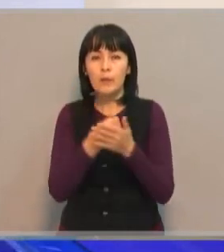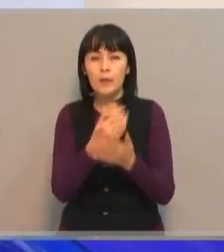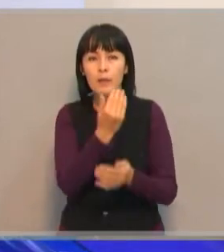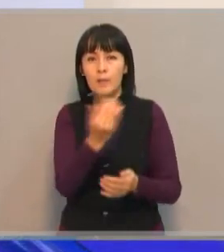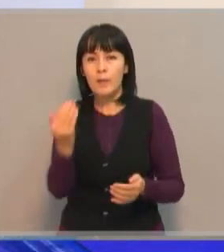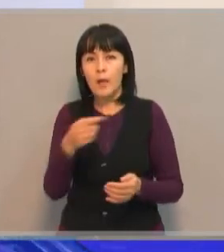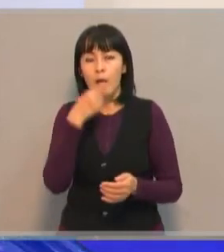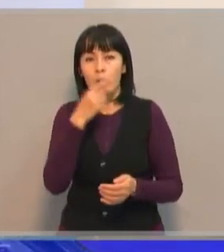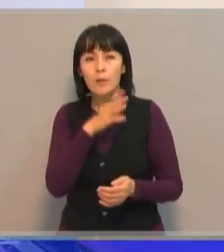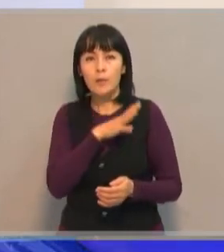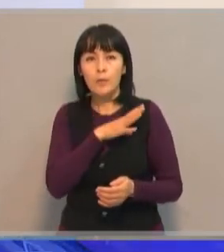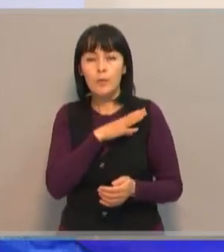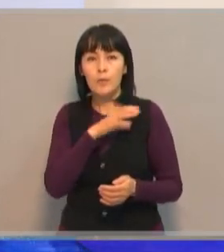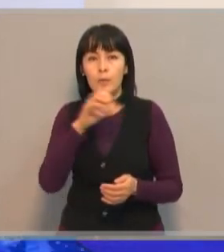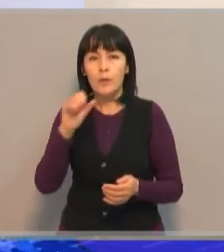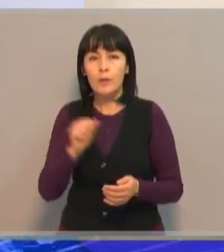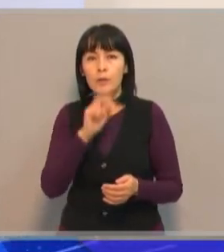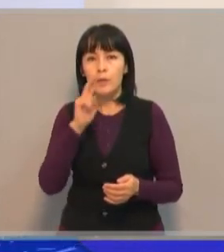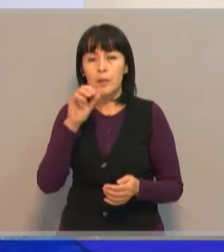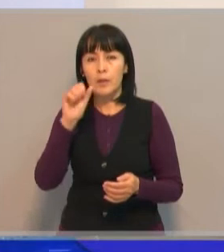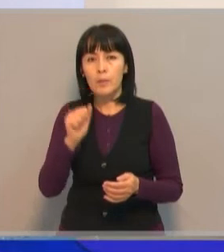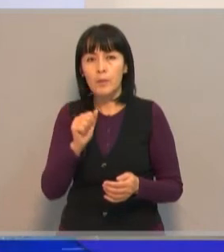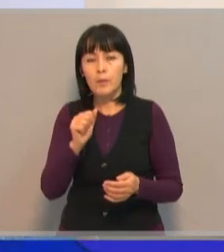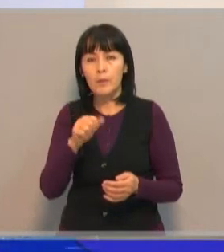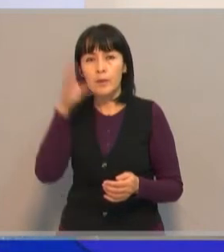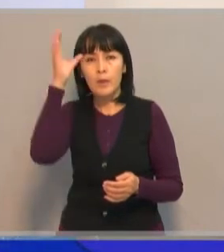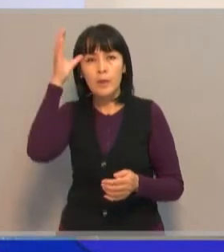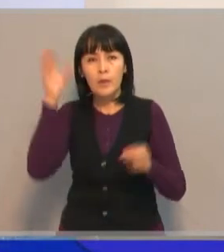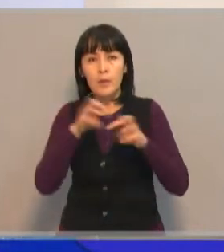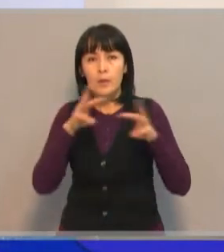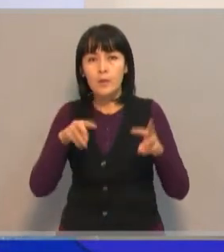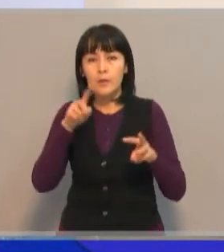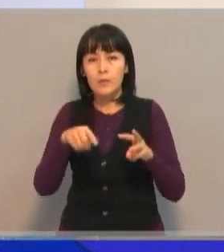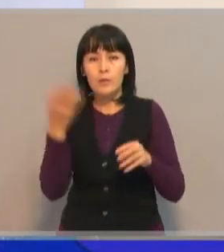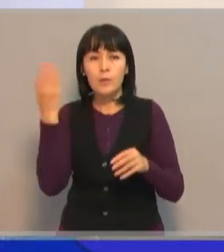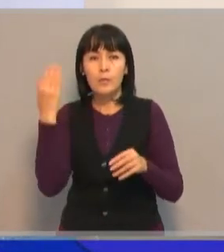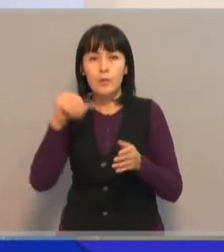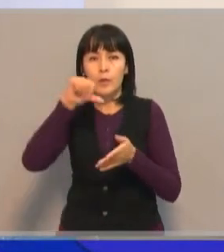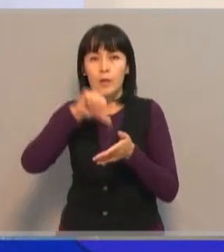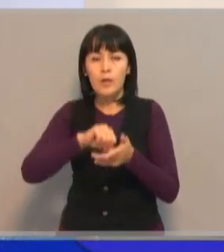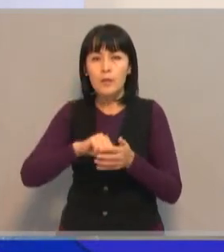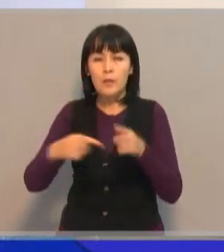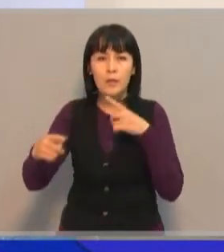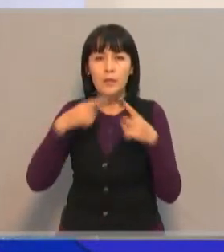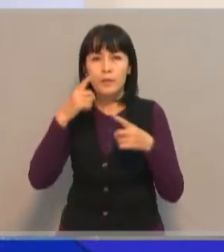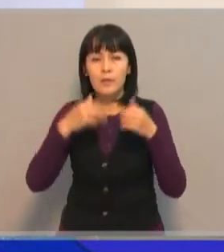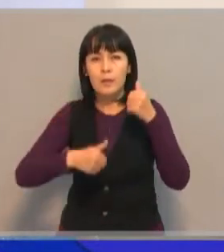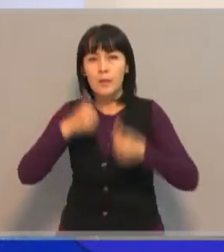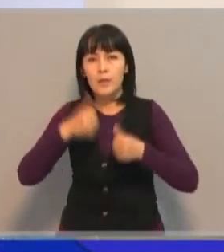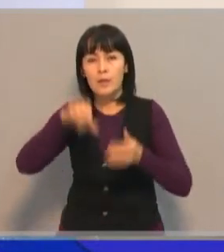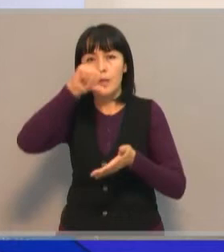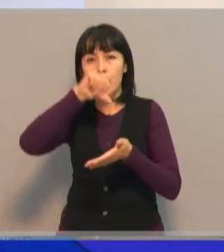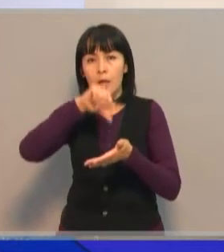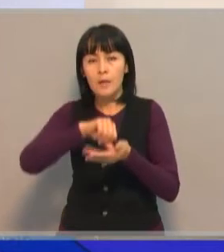атыр, мысалы Асхат Қанатович Аймағамбетов министр өзі со дебатер болған екен, дебатқа қатысқан, яғни